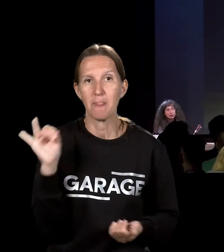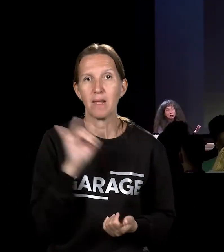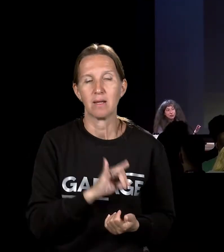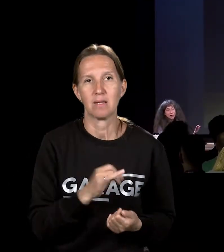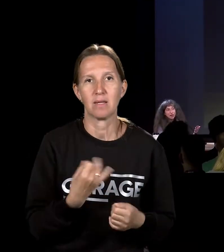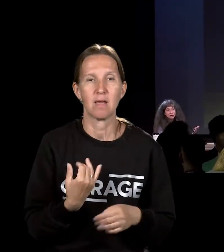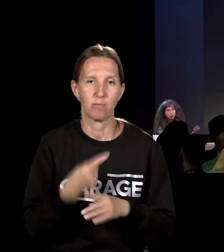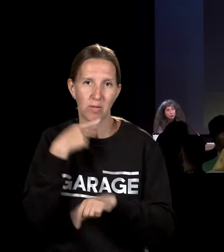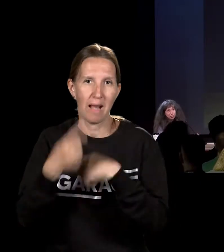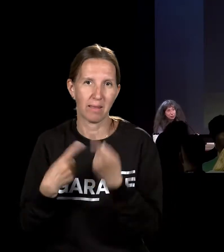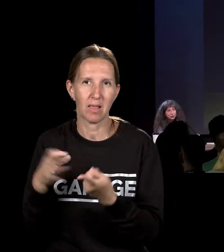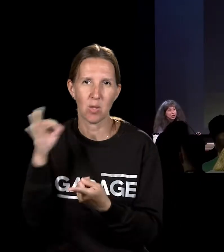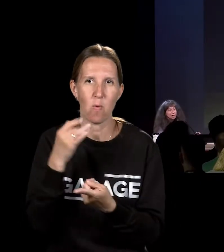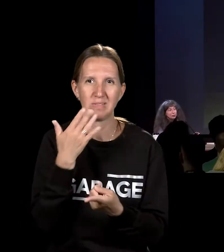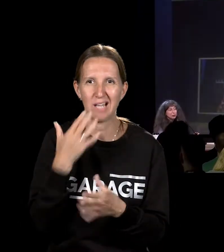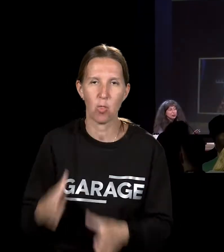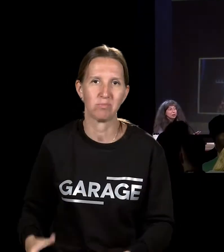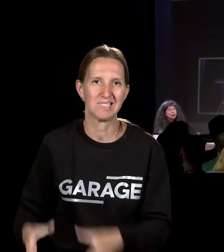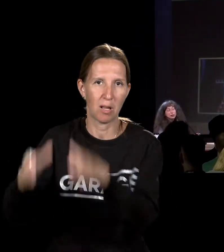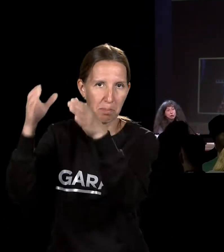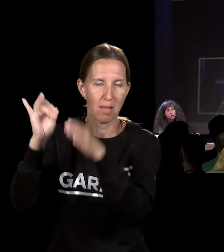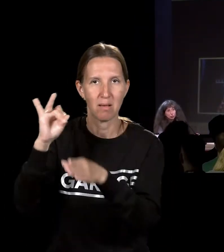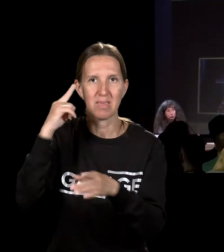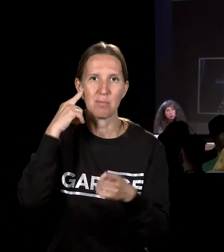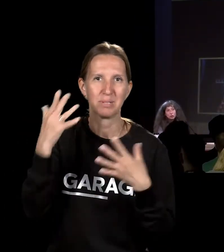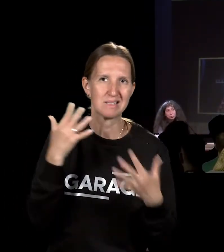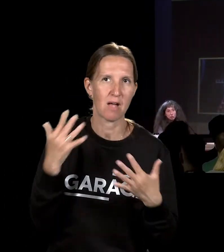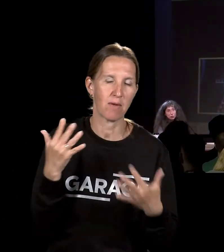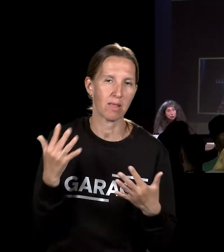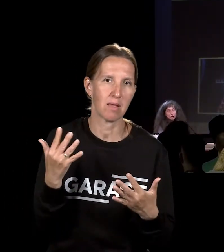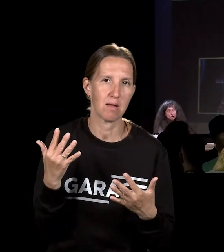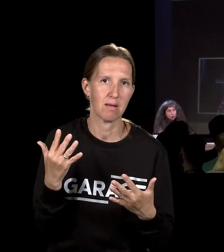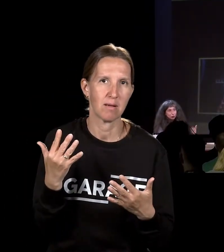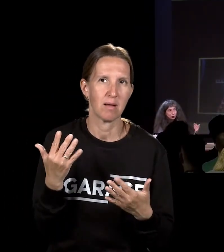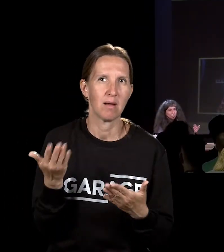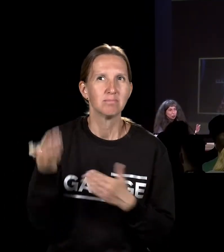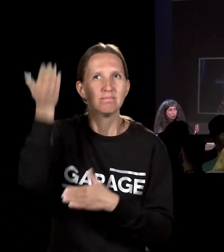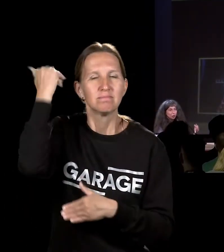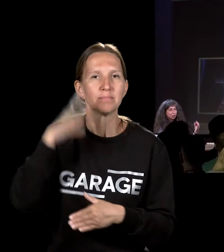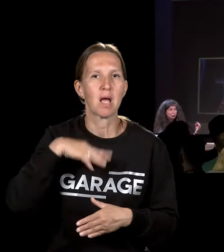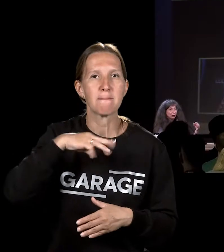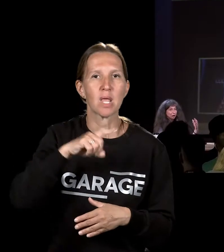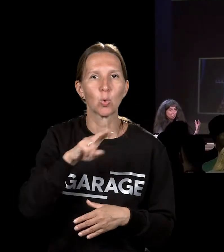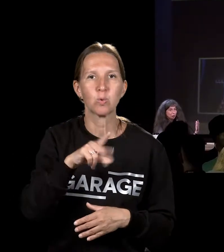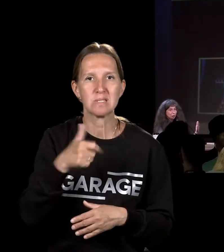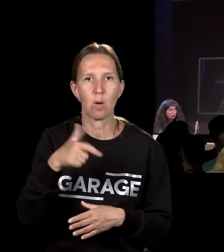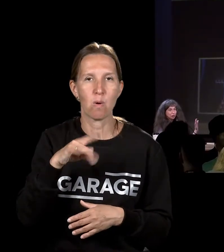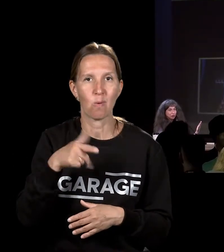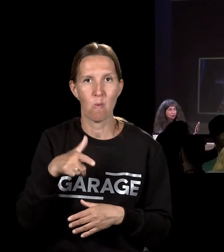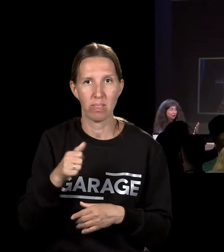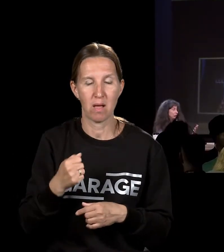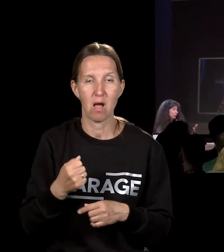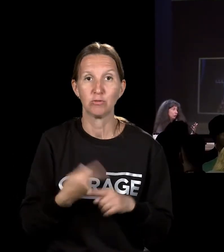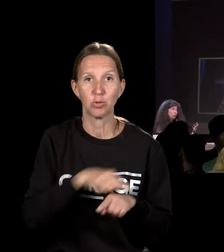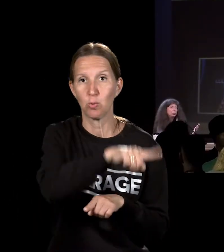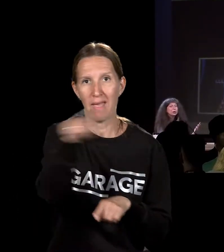самая легенда о соляном столпе, и представление, собственно говоря, о медузе Гаргоне, что это скульптура, что это не скульптура, что это